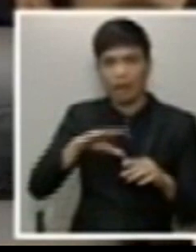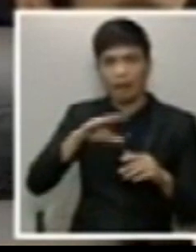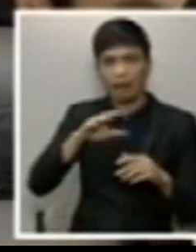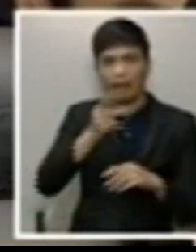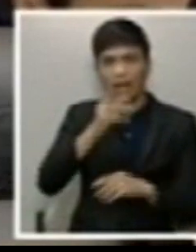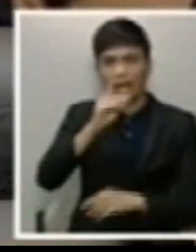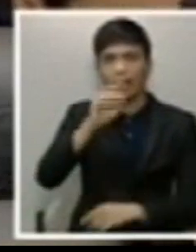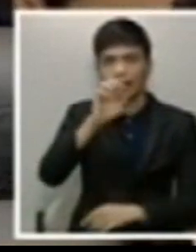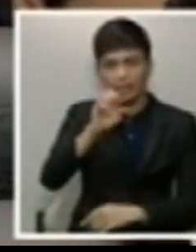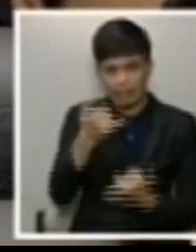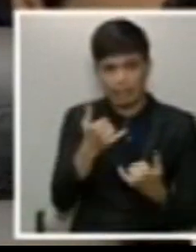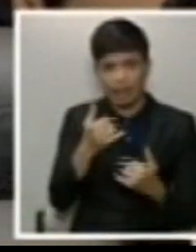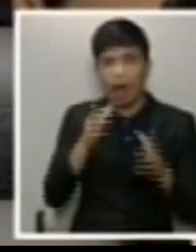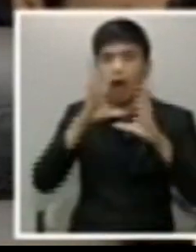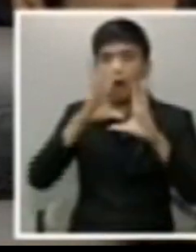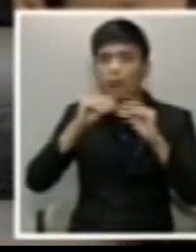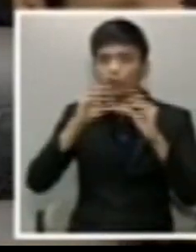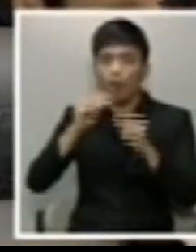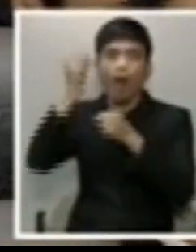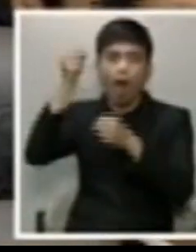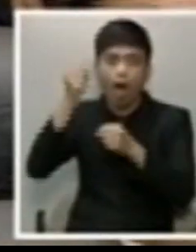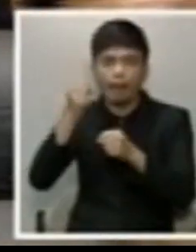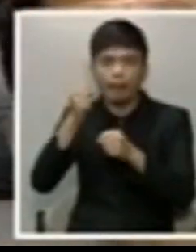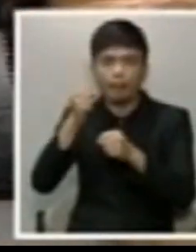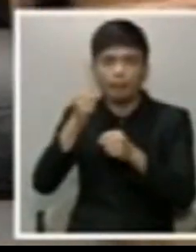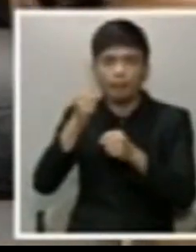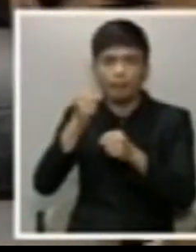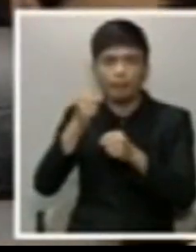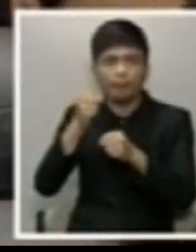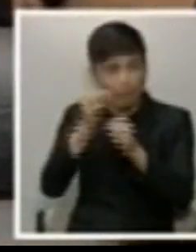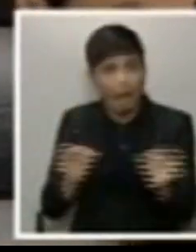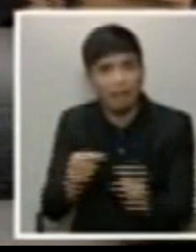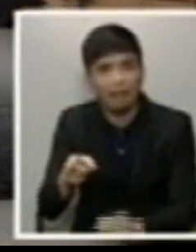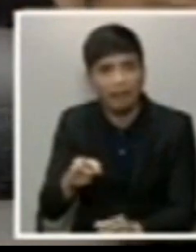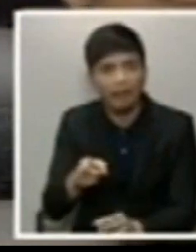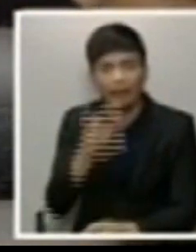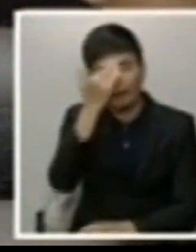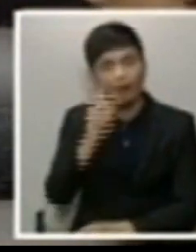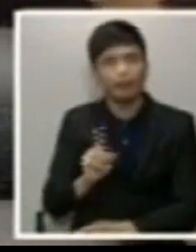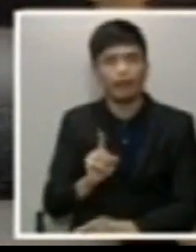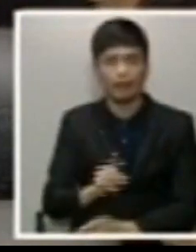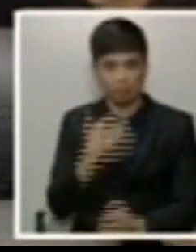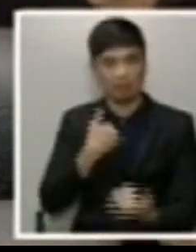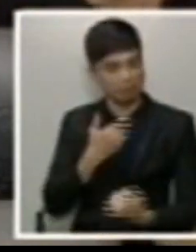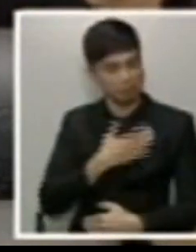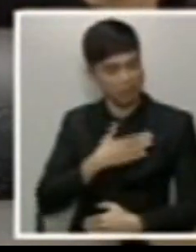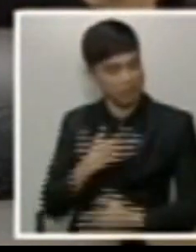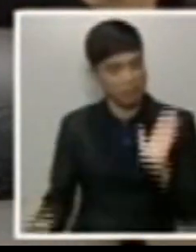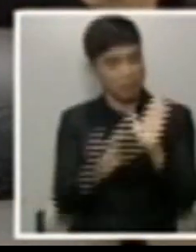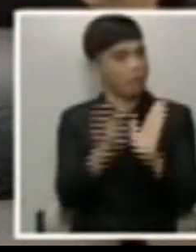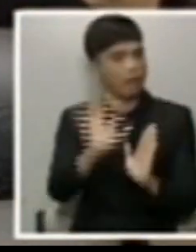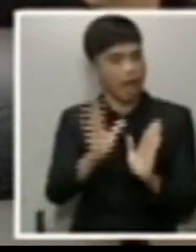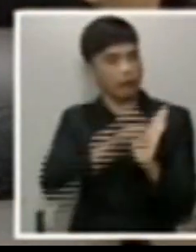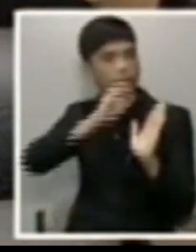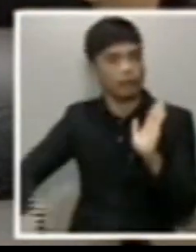ะเป็นผมนะผมไม่ประจุวาระเข้ามาแล้วนะฮะเสียเวลาเพื่อสมาชิกกันแล้วก็มีหลายเรื่องหลายราวด้วยกันนะฮะ